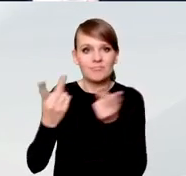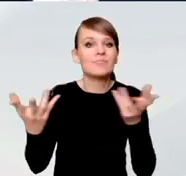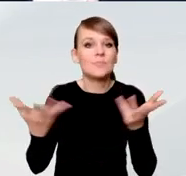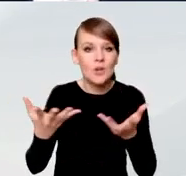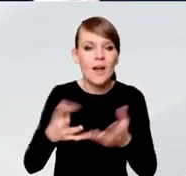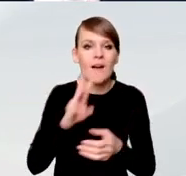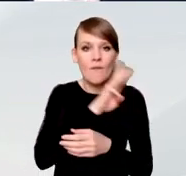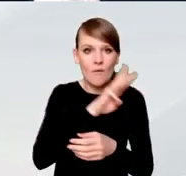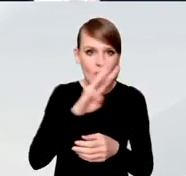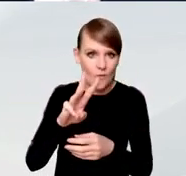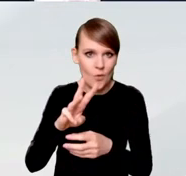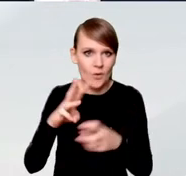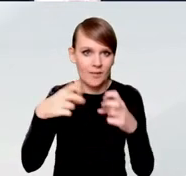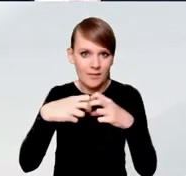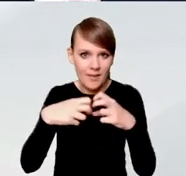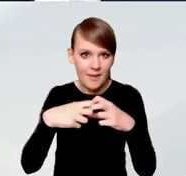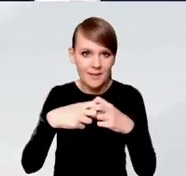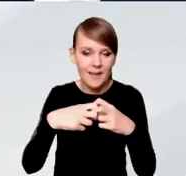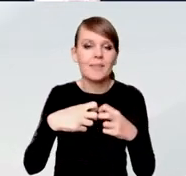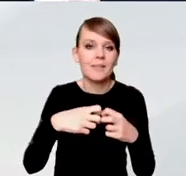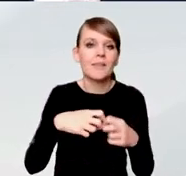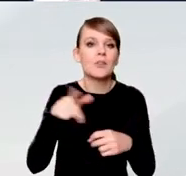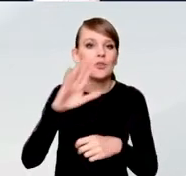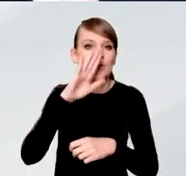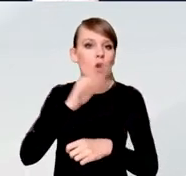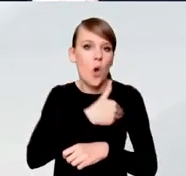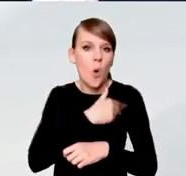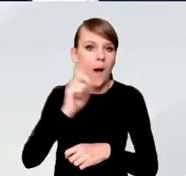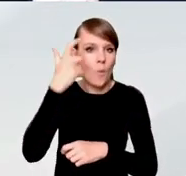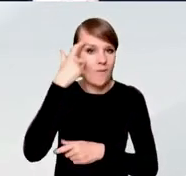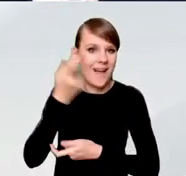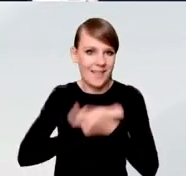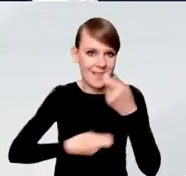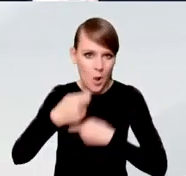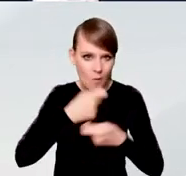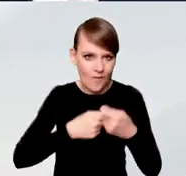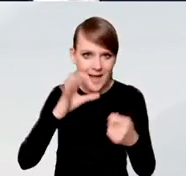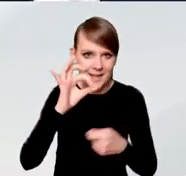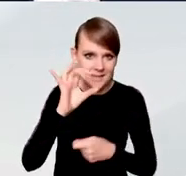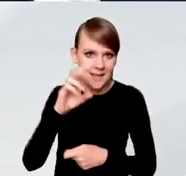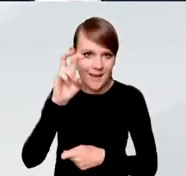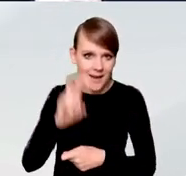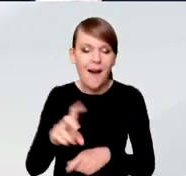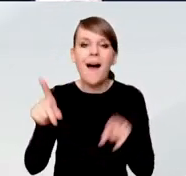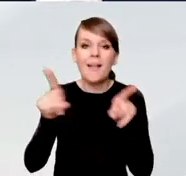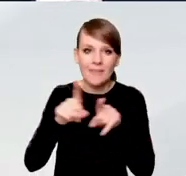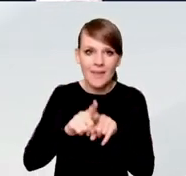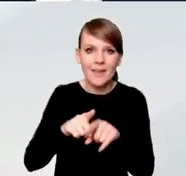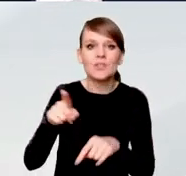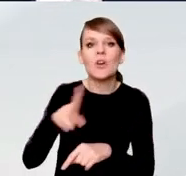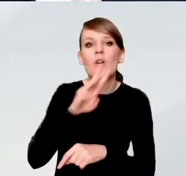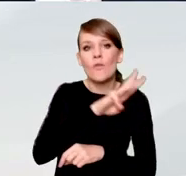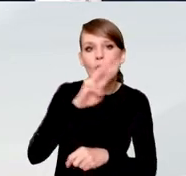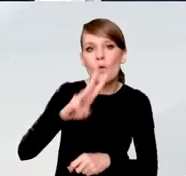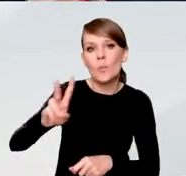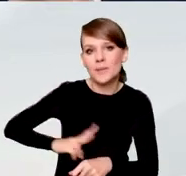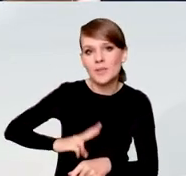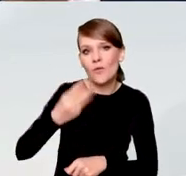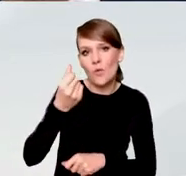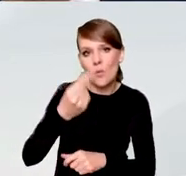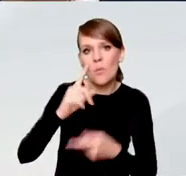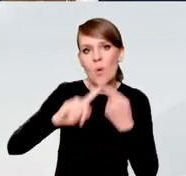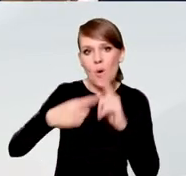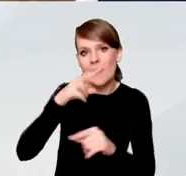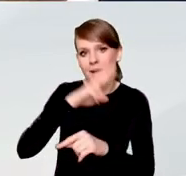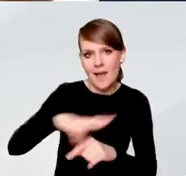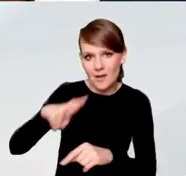internetowej, będzie do pobrania ze strony internetowej Szkoły Głównej Handlowej, ale też będzie dostępny na stronie Ministerstwa Funduszy i Polityki